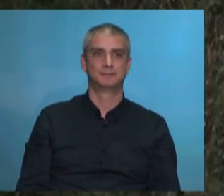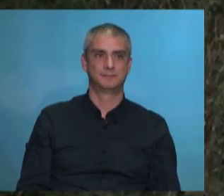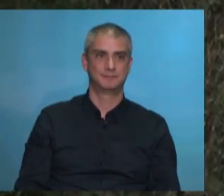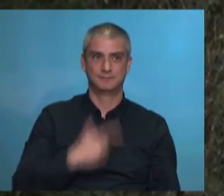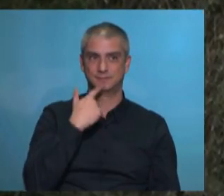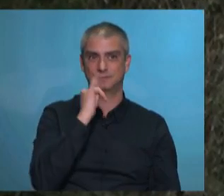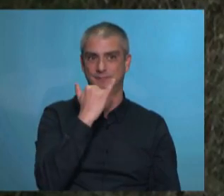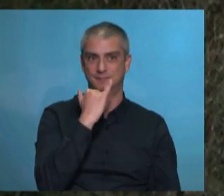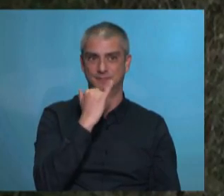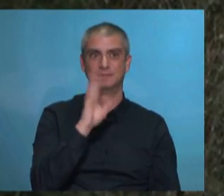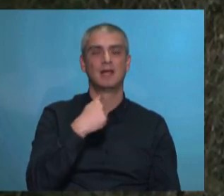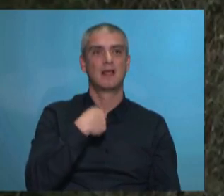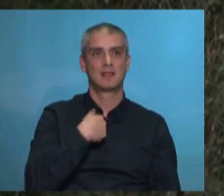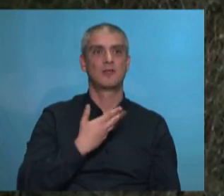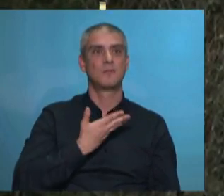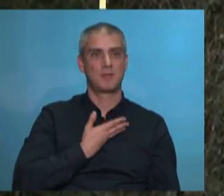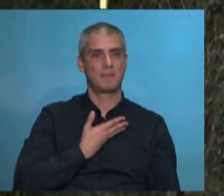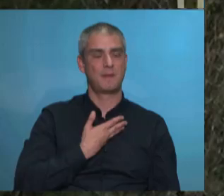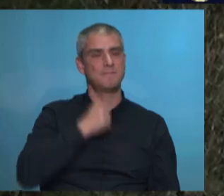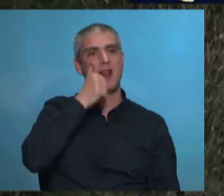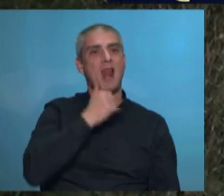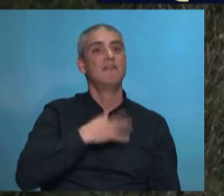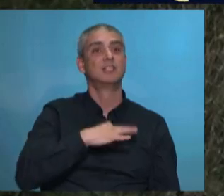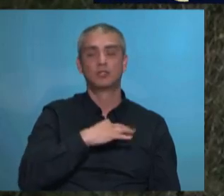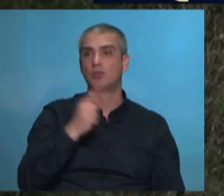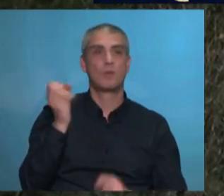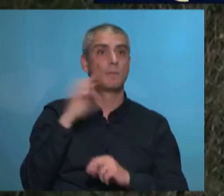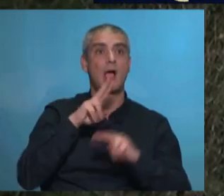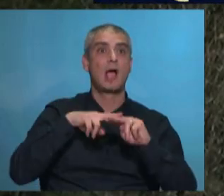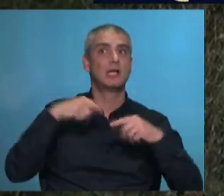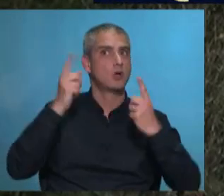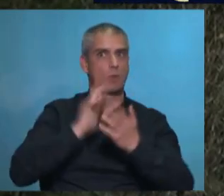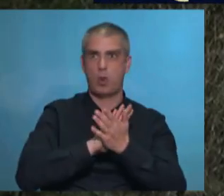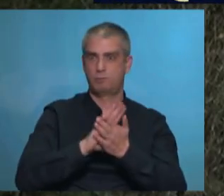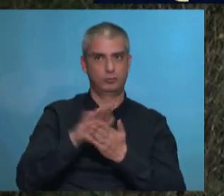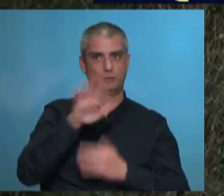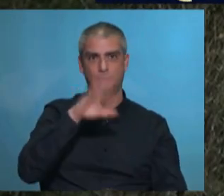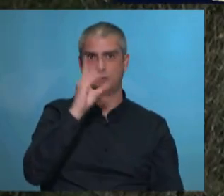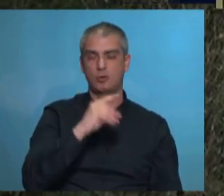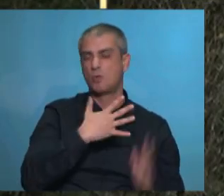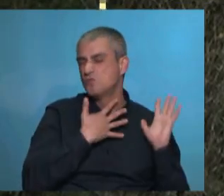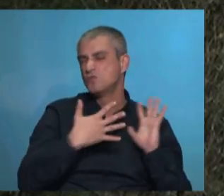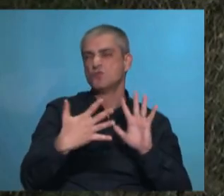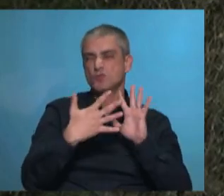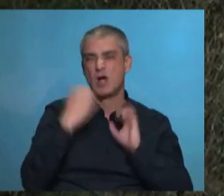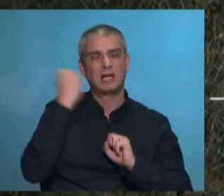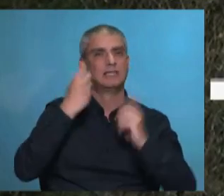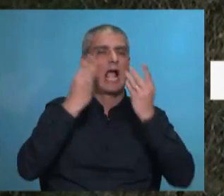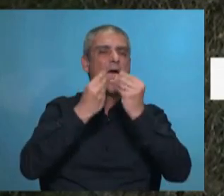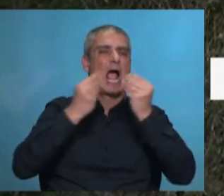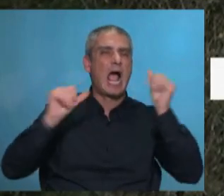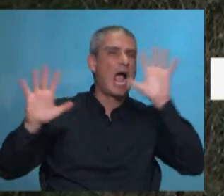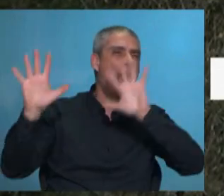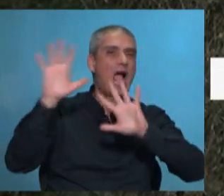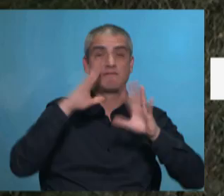נכון, דניאלה, גם אנחנו מקבלים את מנת הלבן שלנו, וזה מגיע אחרי יום לא פשוט כאן בדרום, רוחות חזקות, אבק הרבה מאוד,